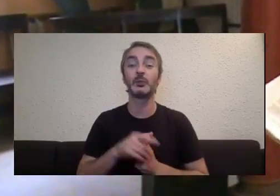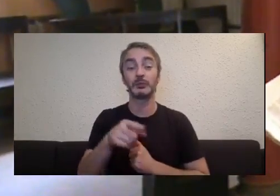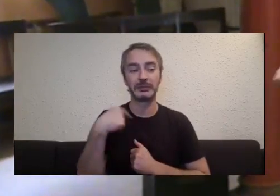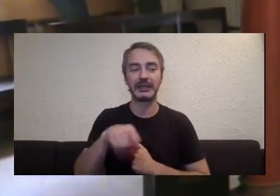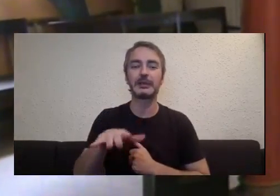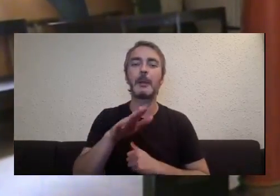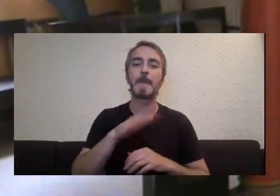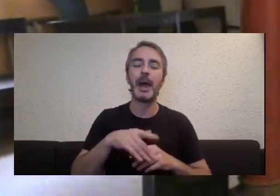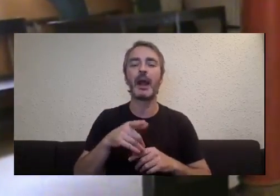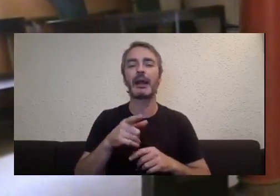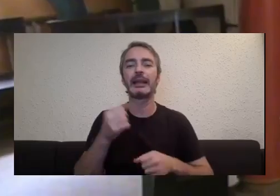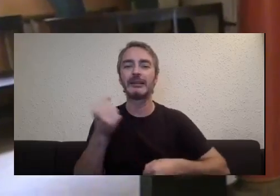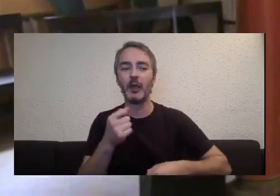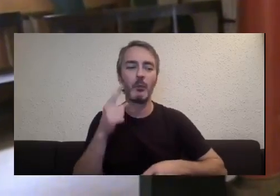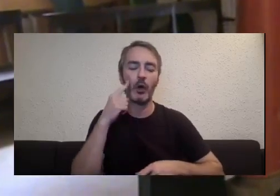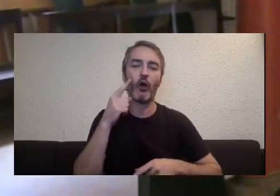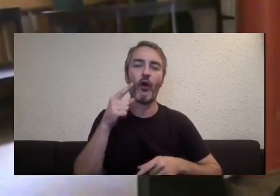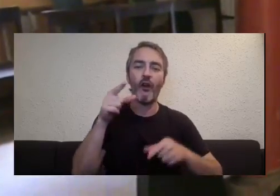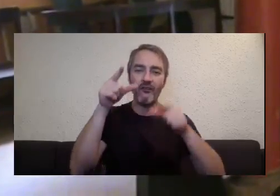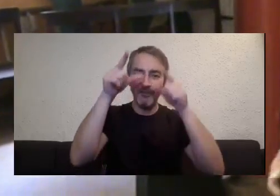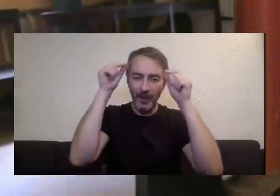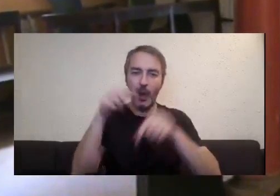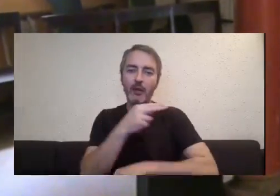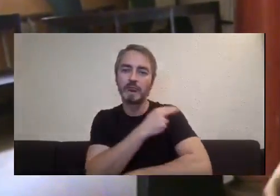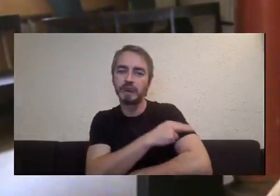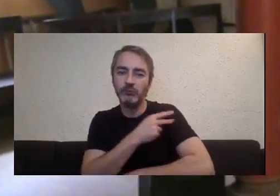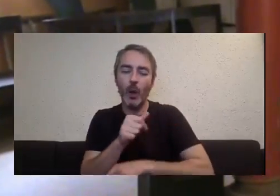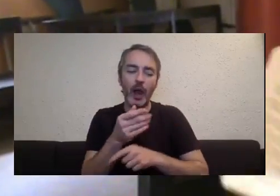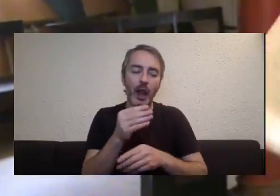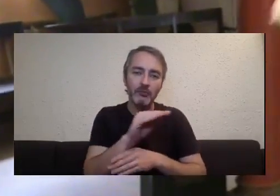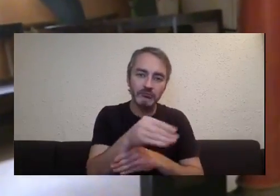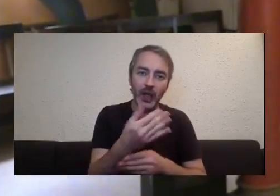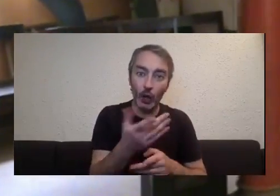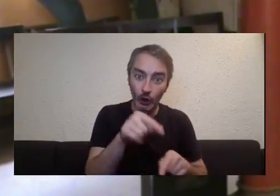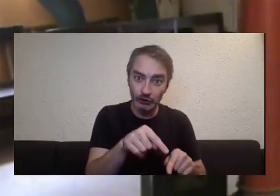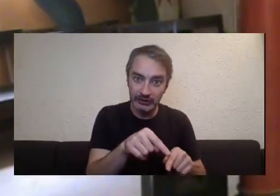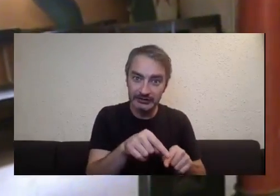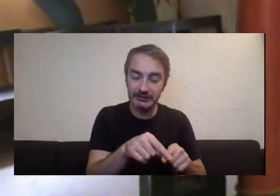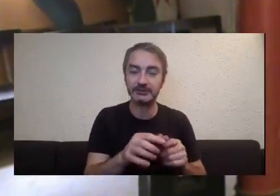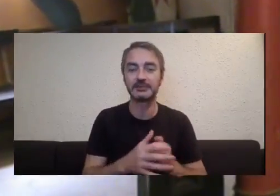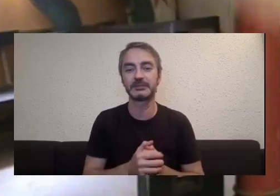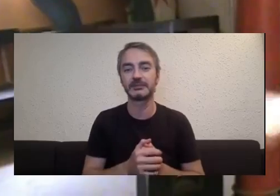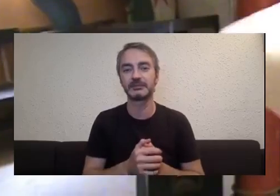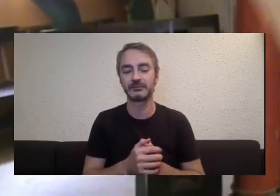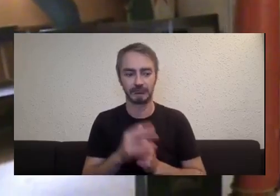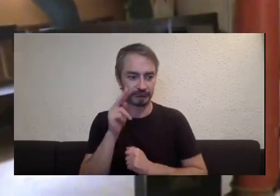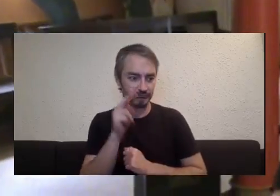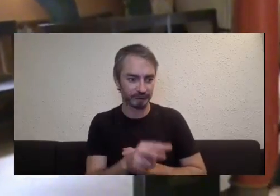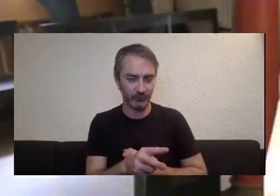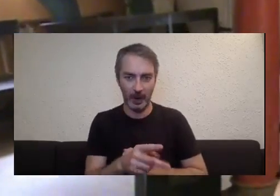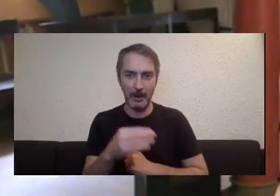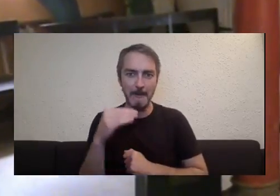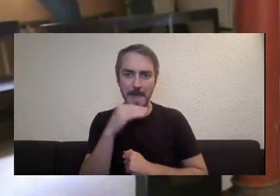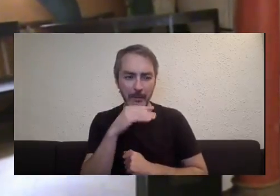allà l'empresa i tenia l'ambulatori pels treballadors i familiars de treballadors, i